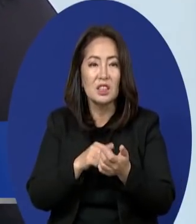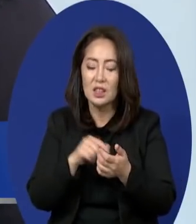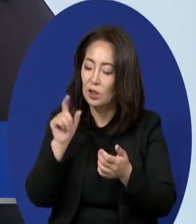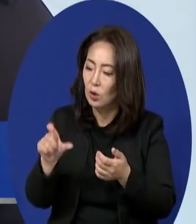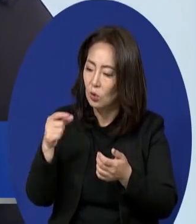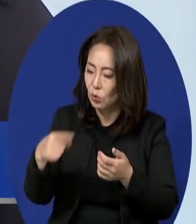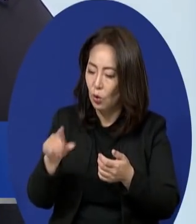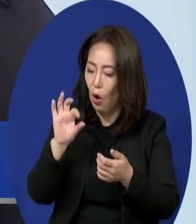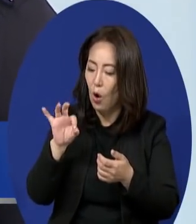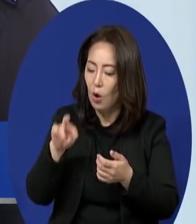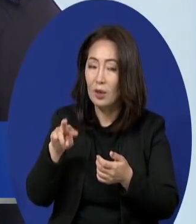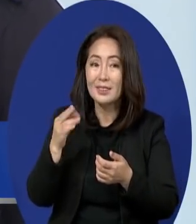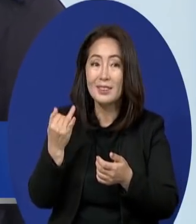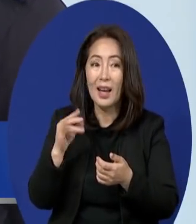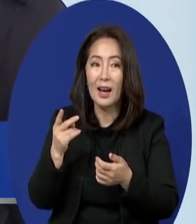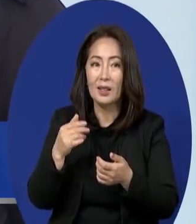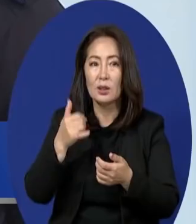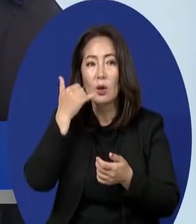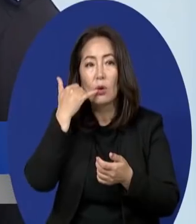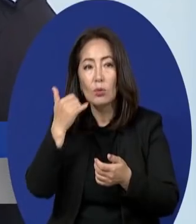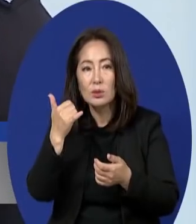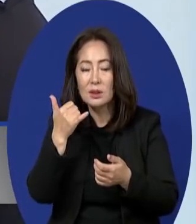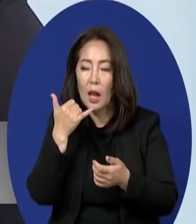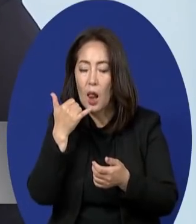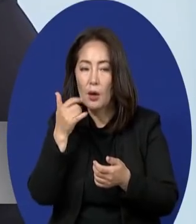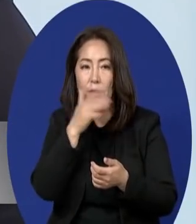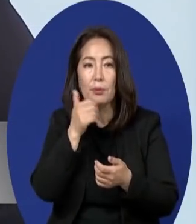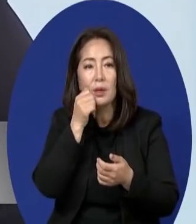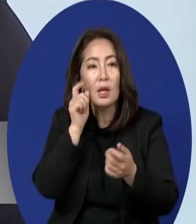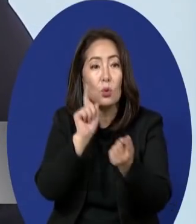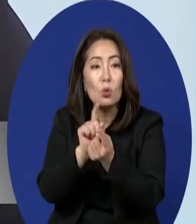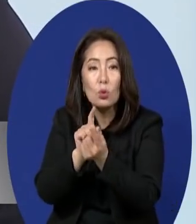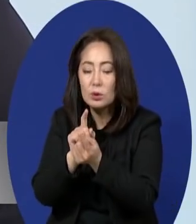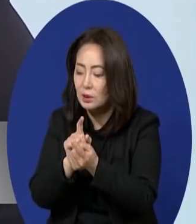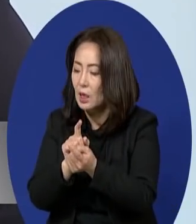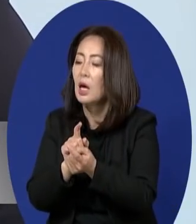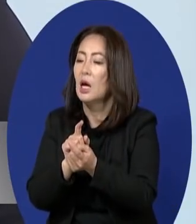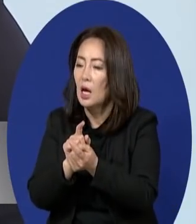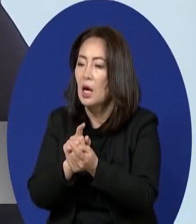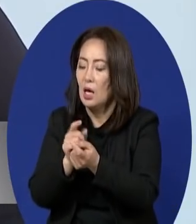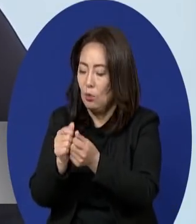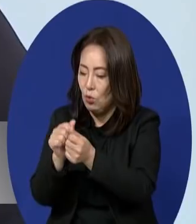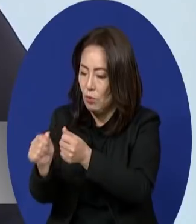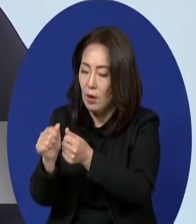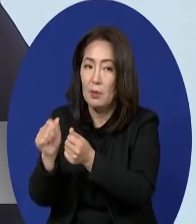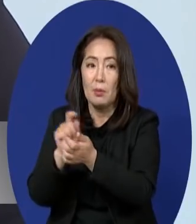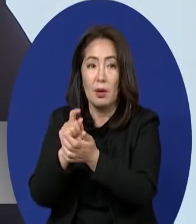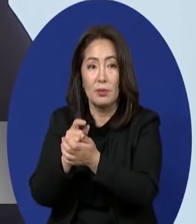одоо олон худалдааны утсаар холбогдох гол зүгүүл очиж өөртөө уулзаа тий бичлэн уулзаж өдөө төлбөр тооцоо юм